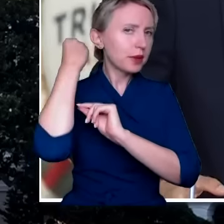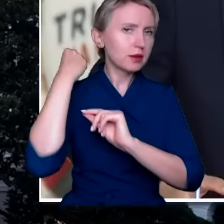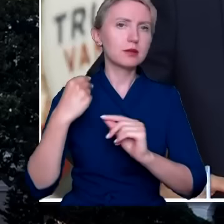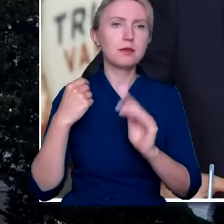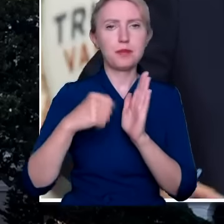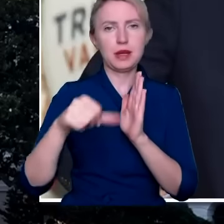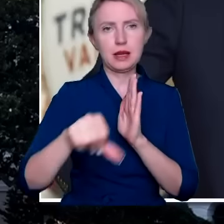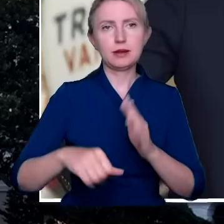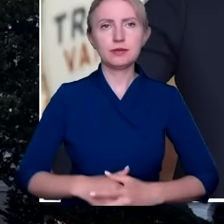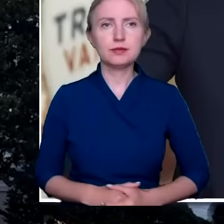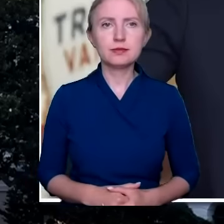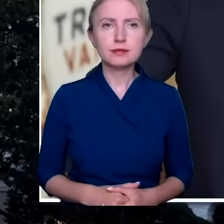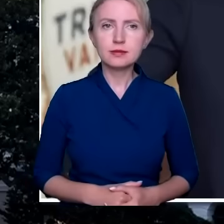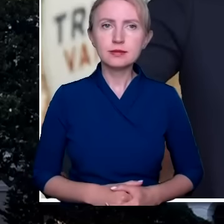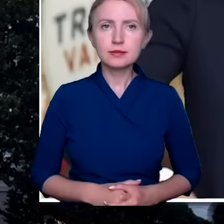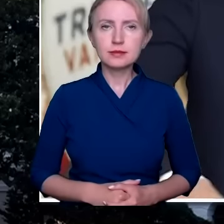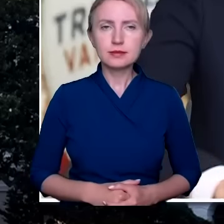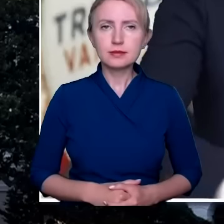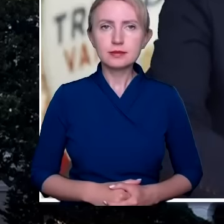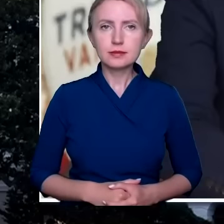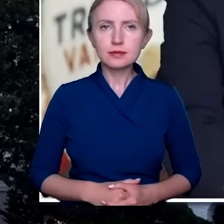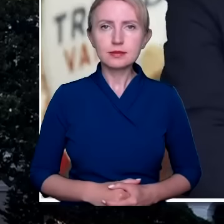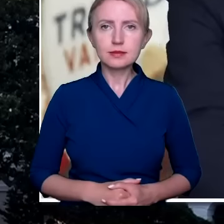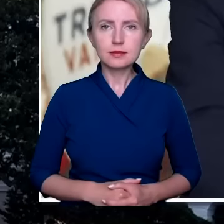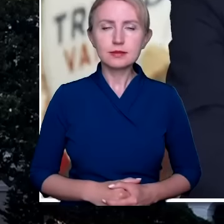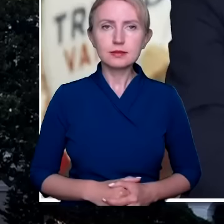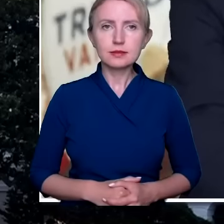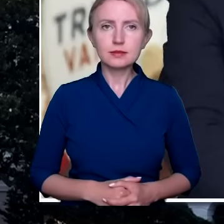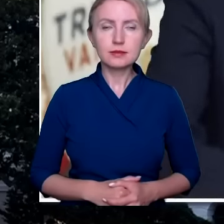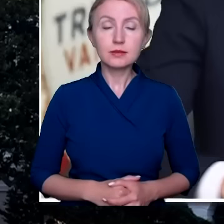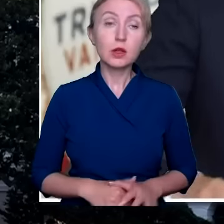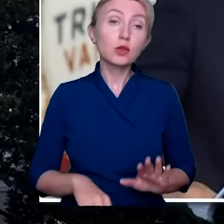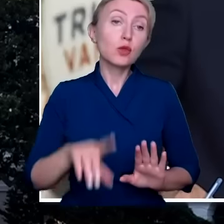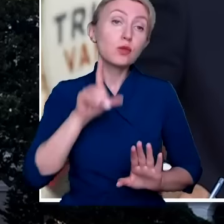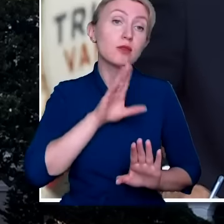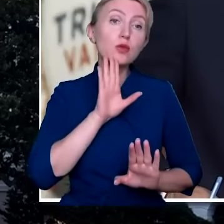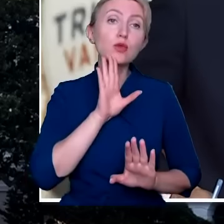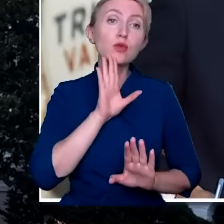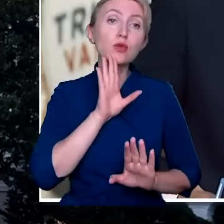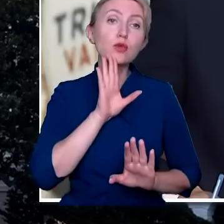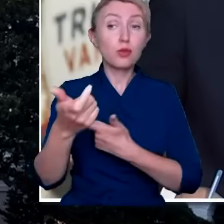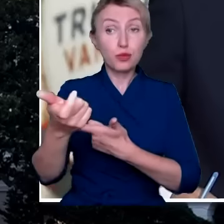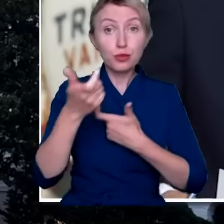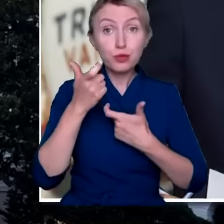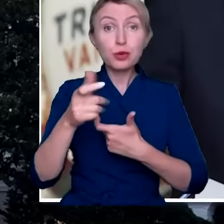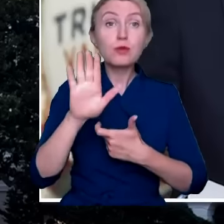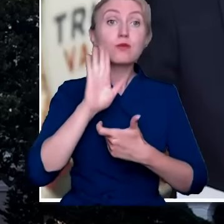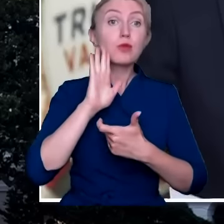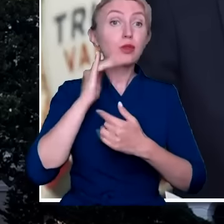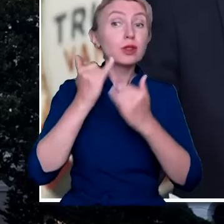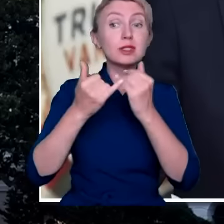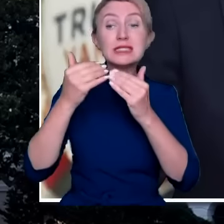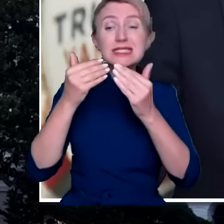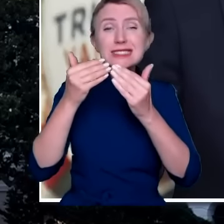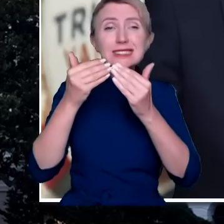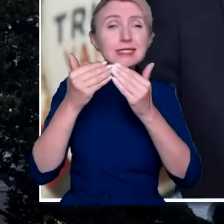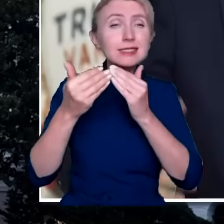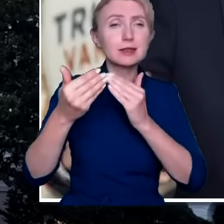trafienia w głowę, a takie trafienie prawdopodobnie z tego typu broni skończyłoby się tragedią, skończyłoby się